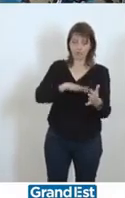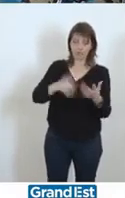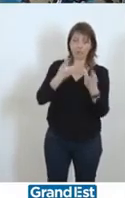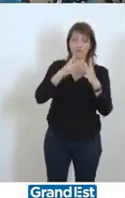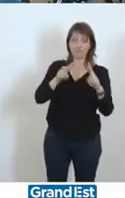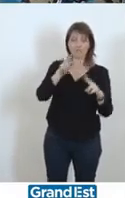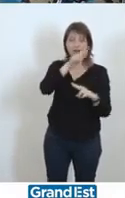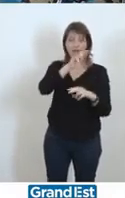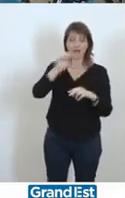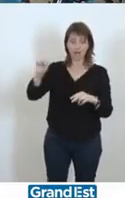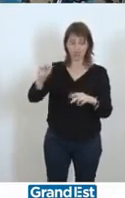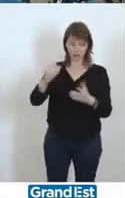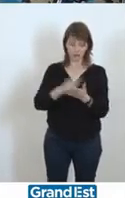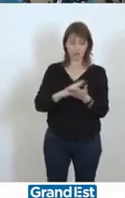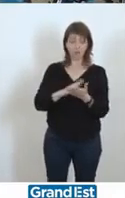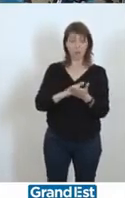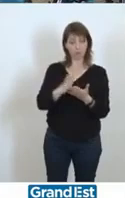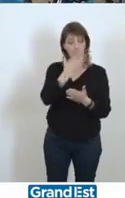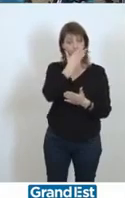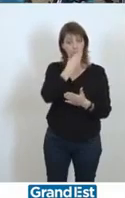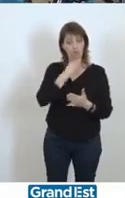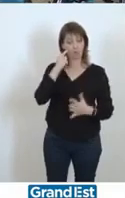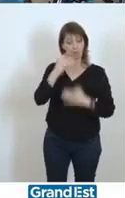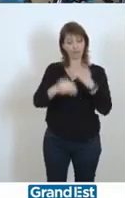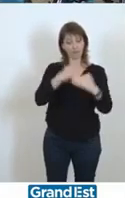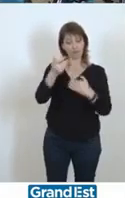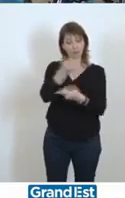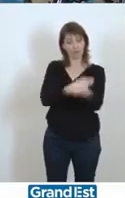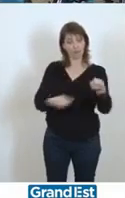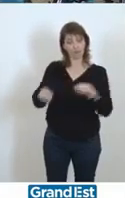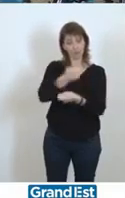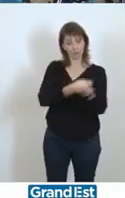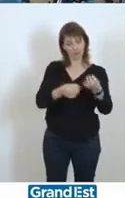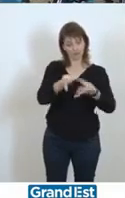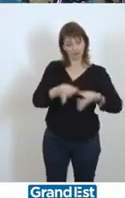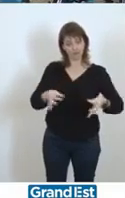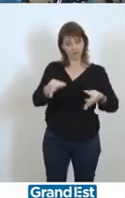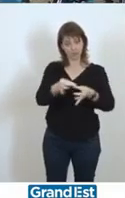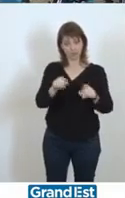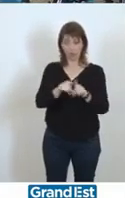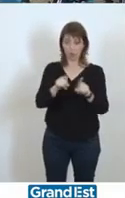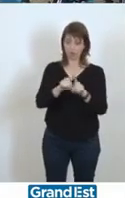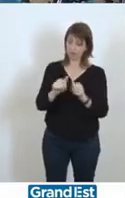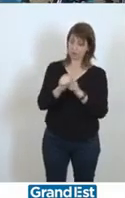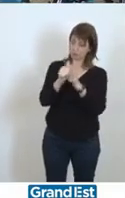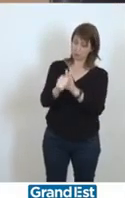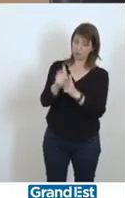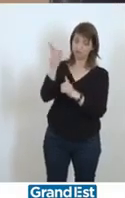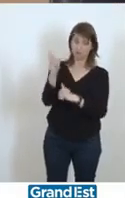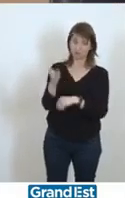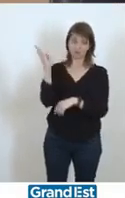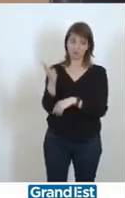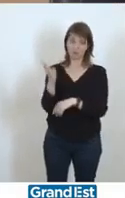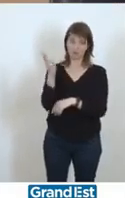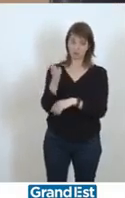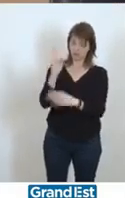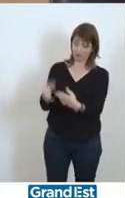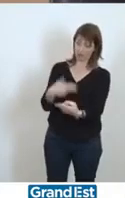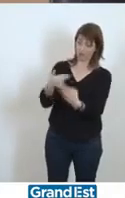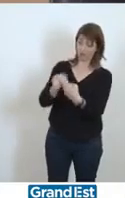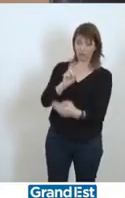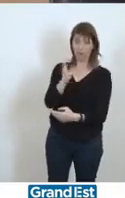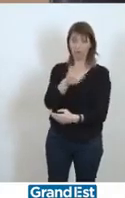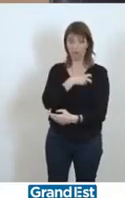est un projet très ambitieux pour le développement économique de ce territoire et répondant aux attentes de longue date des usagers champardonnais.